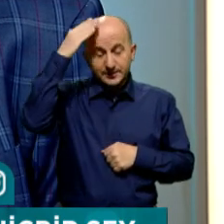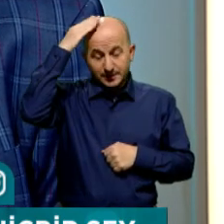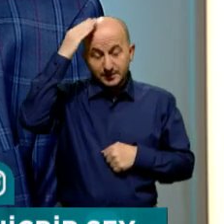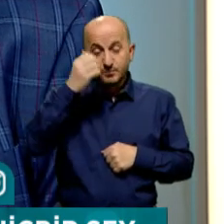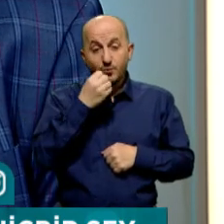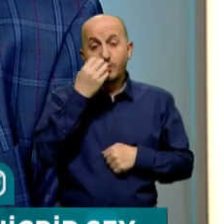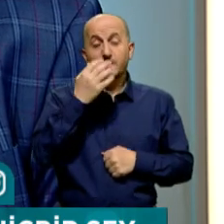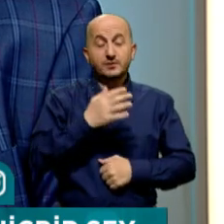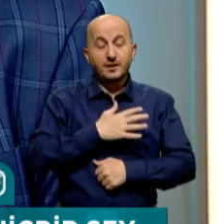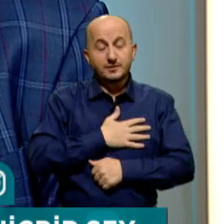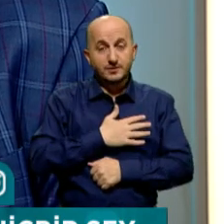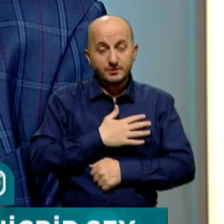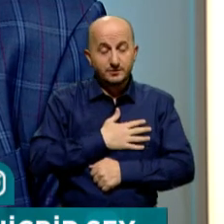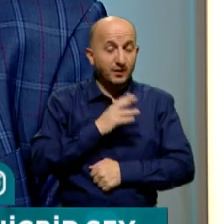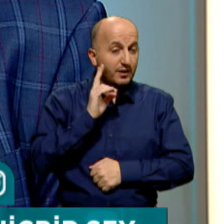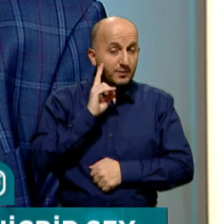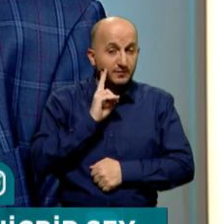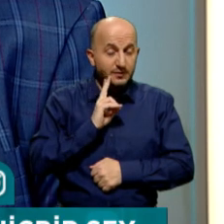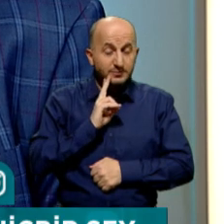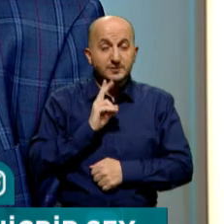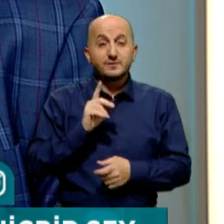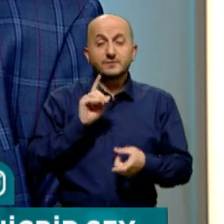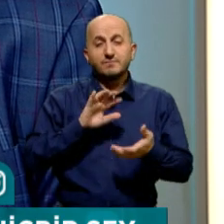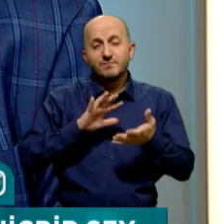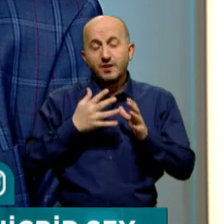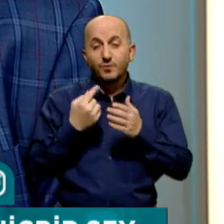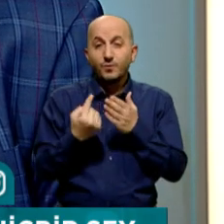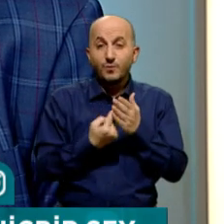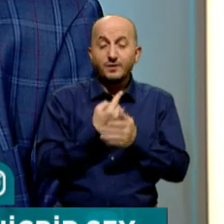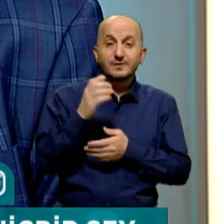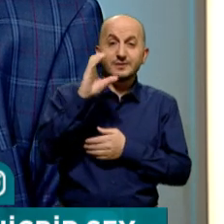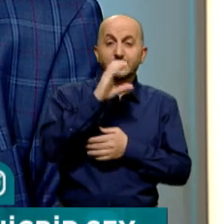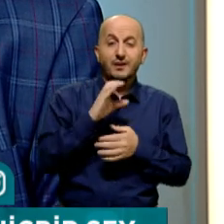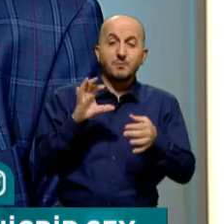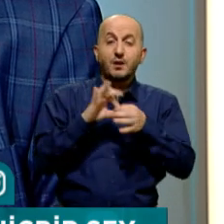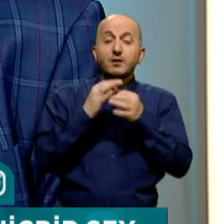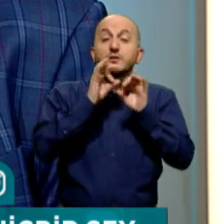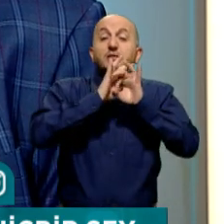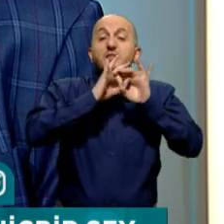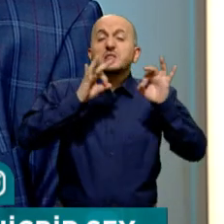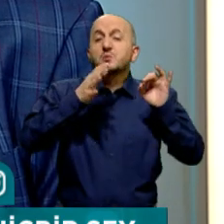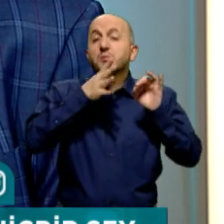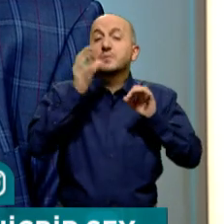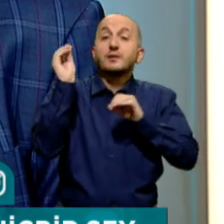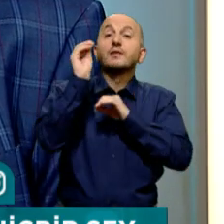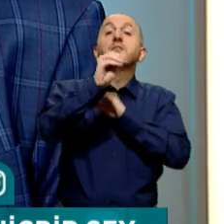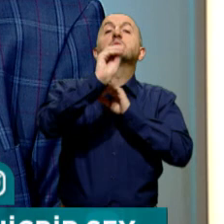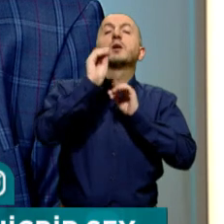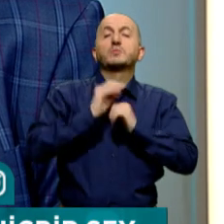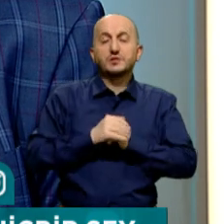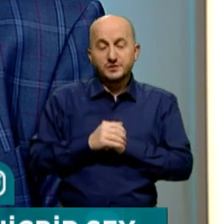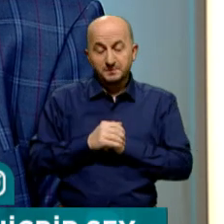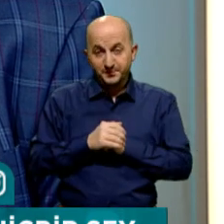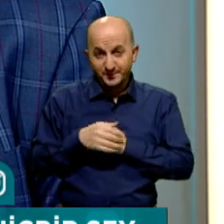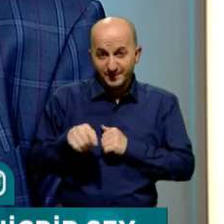Muhammed Aleyhisselatü Vesselam Efendimizle veya Kur'an ve İslam'la ilgili hiçbir bilgi gitmemiş. Bunlar